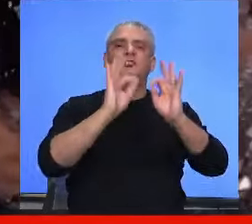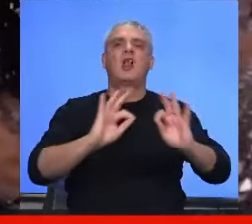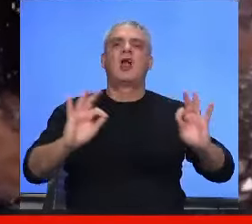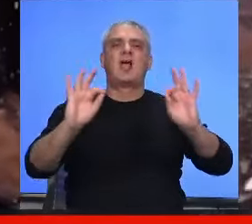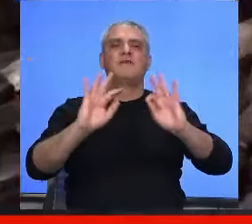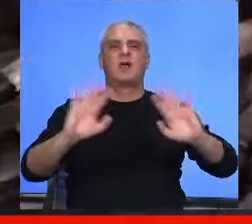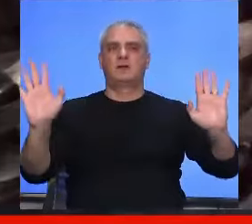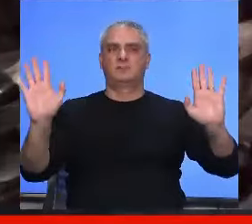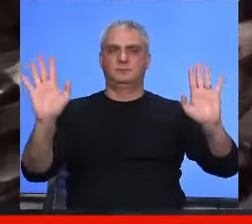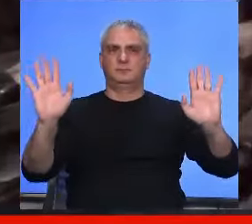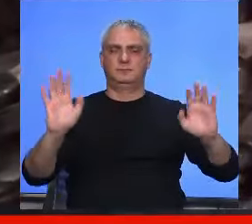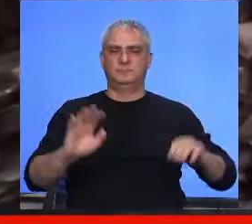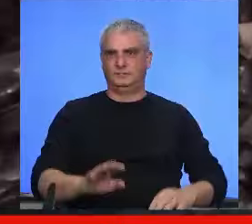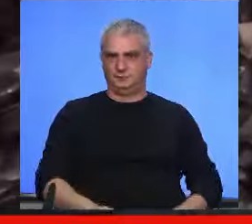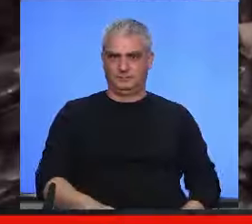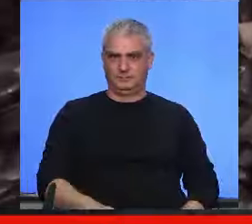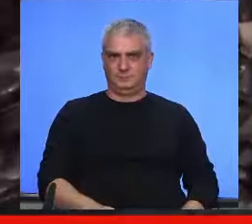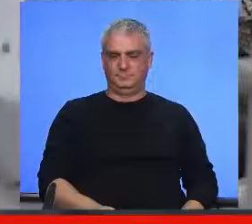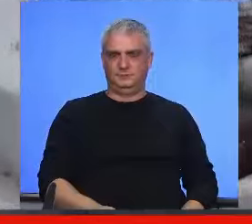כלום.